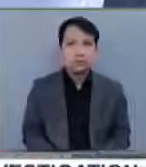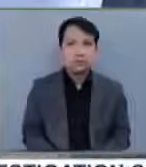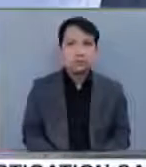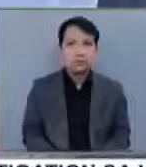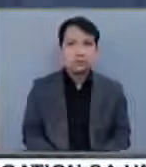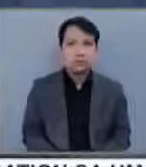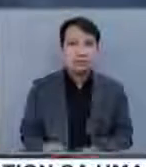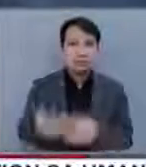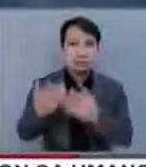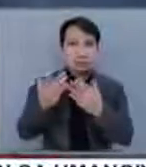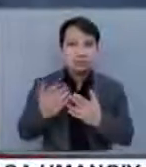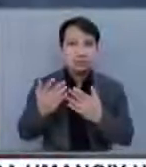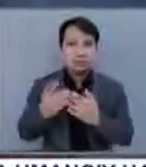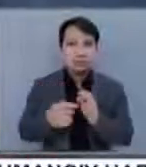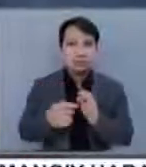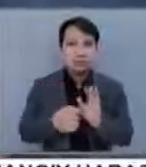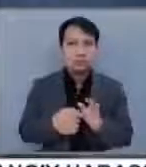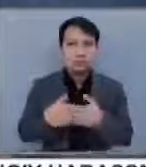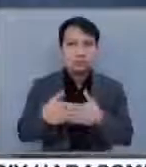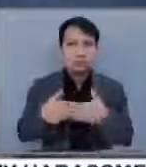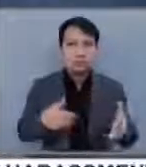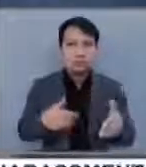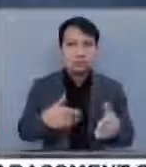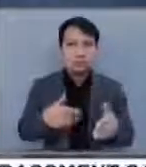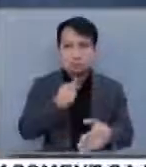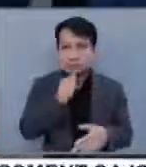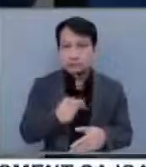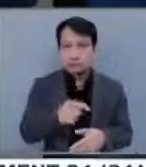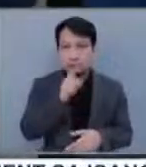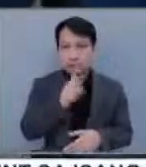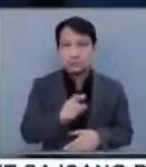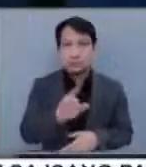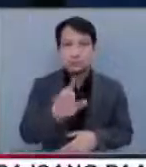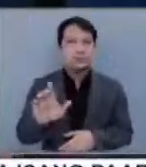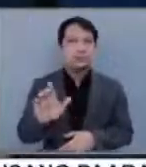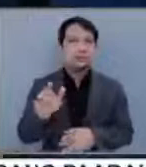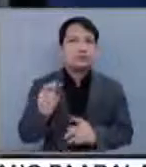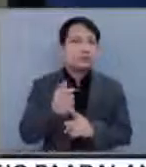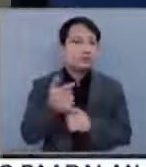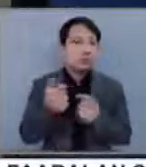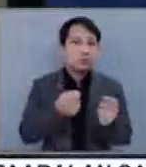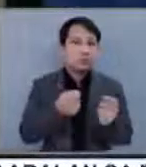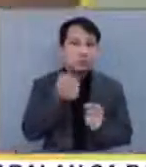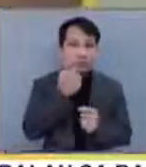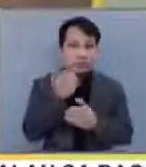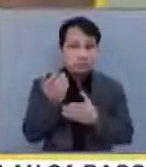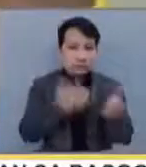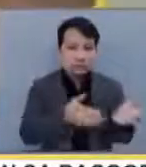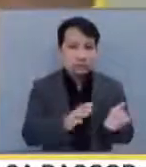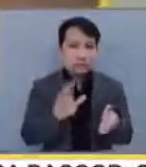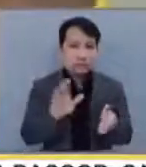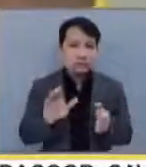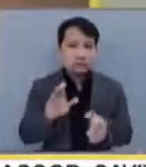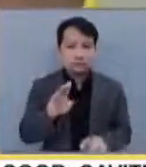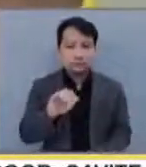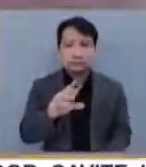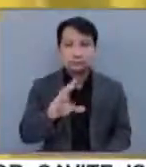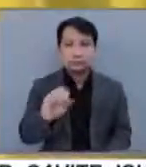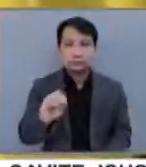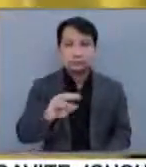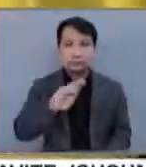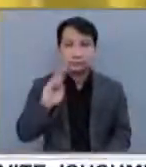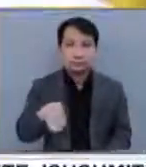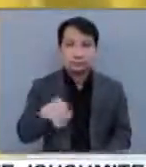sana akong iatras yung kaso ng hindi totoo ang nagawa ko sa kanila. Nasa kustudiya ngayon ng Baseco Police Station sa Maynila si